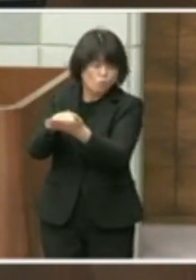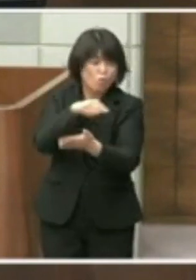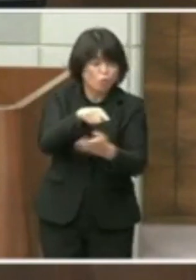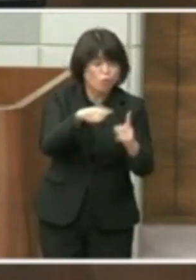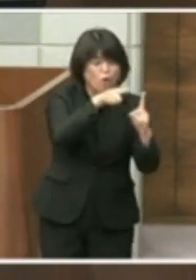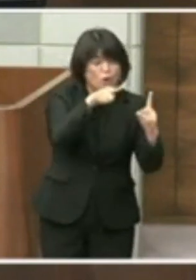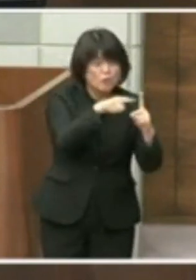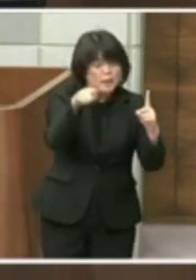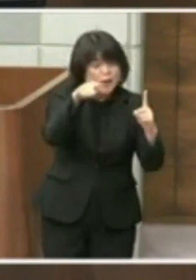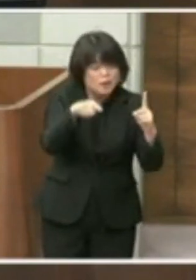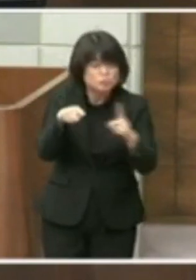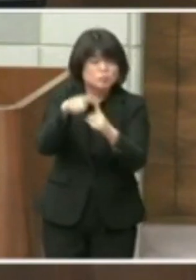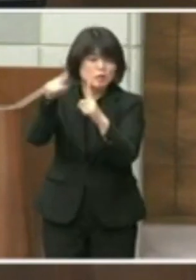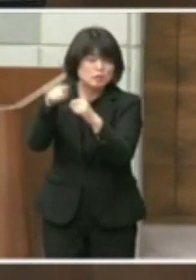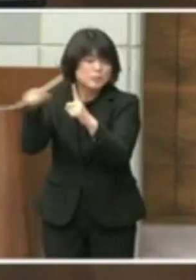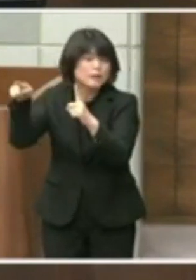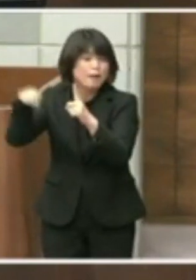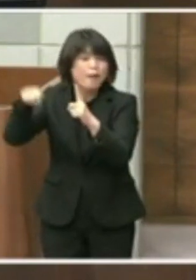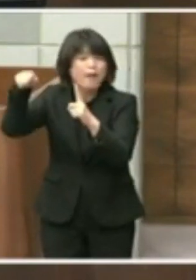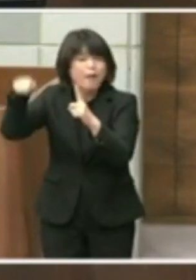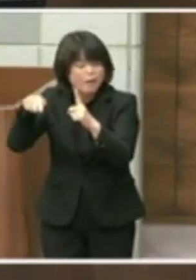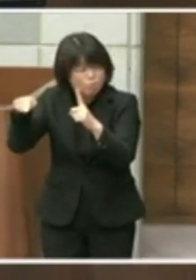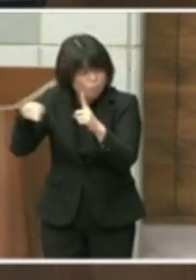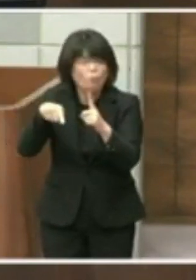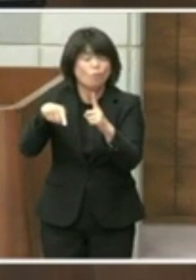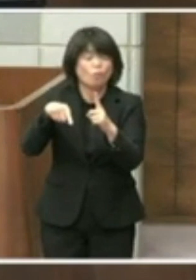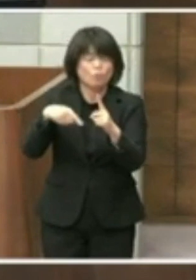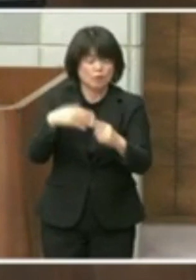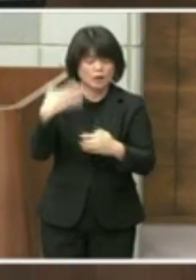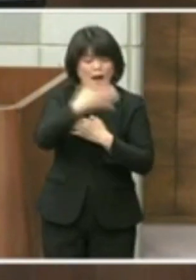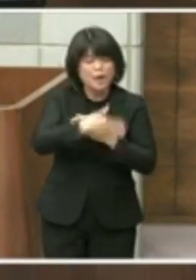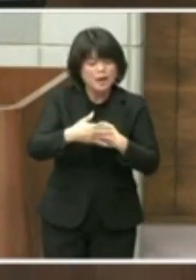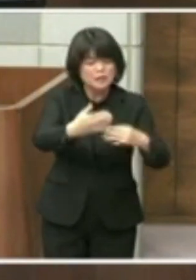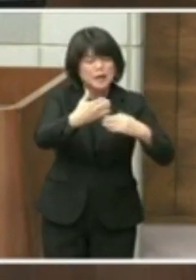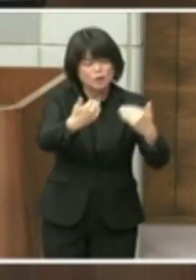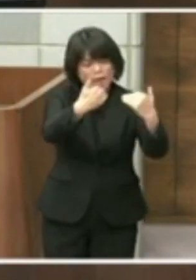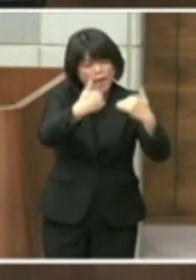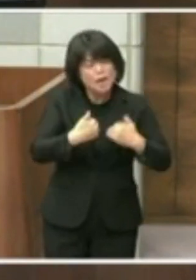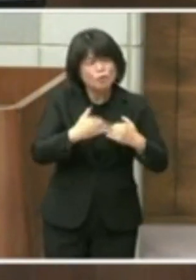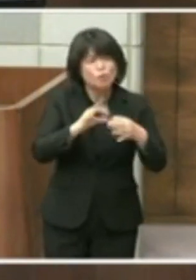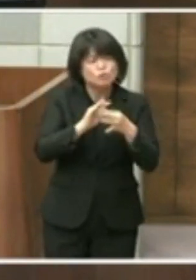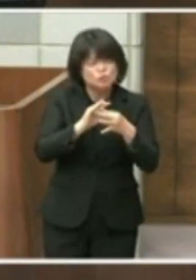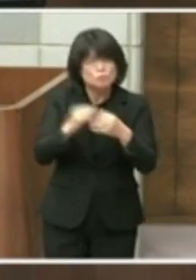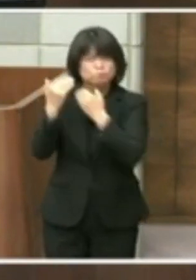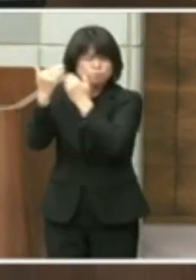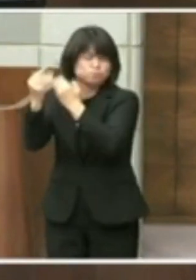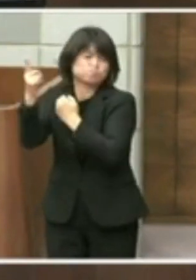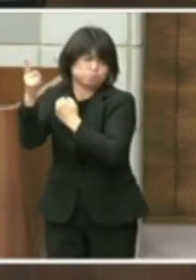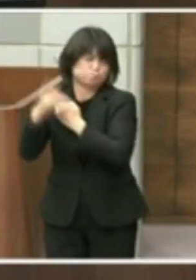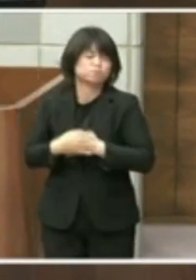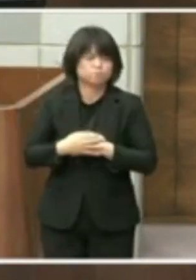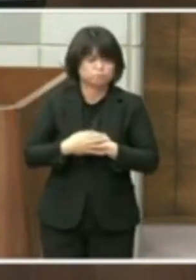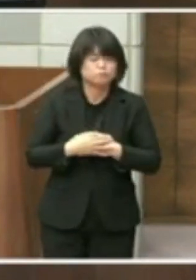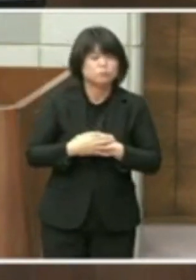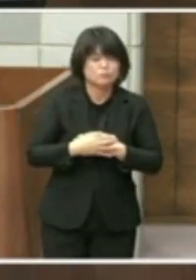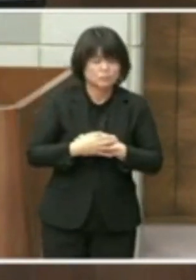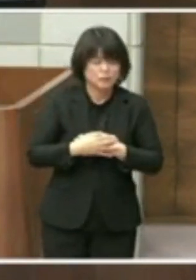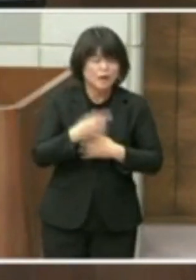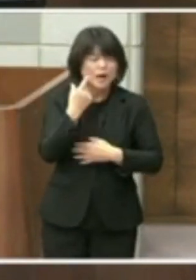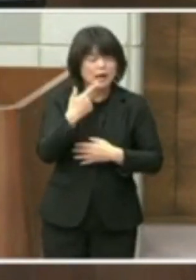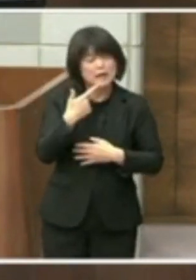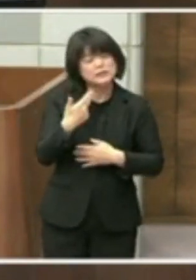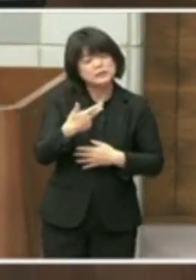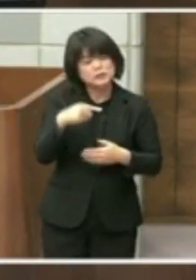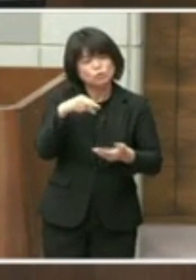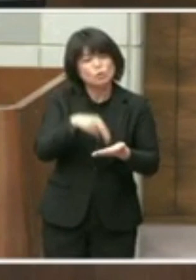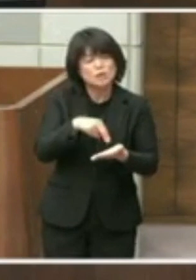などについて要望を行っているとお聞きしております。本市におきましても、明石市民の健康を守るため、